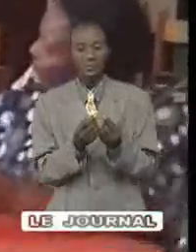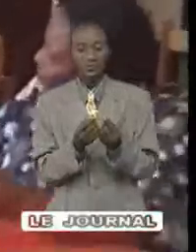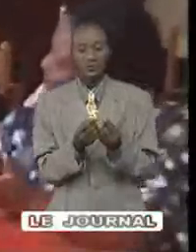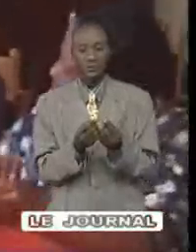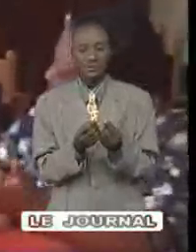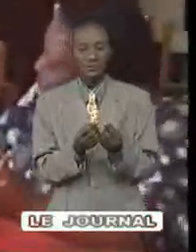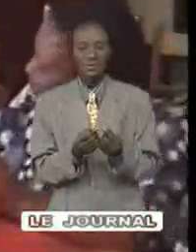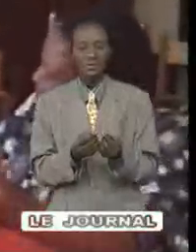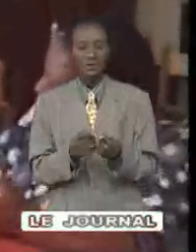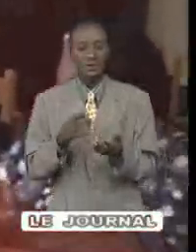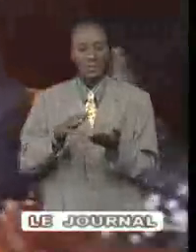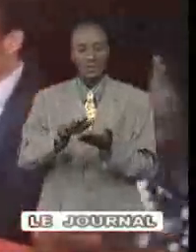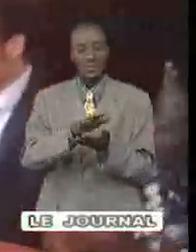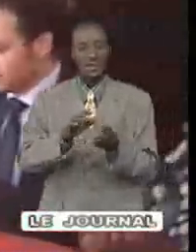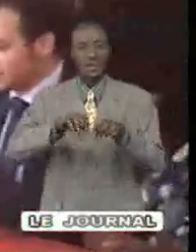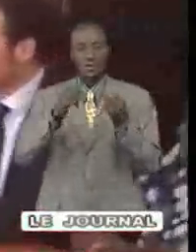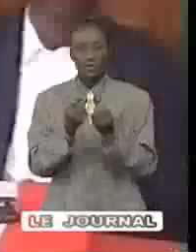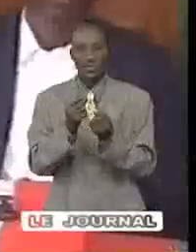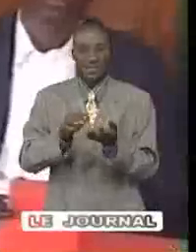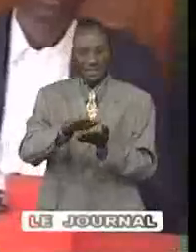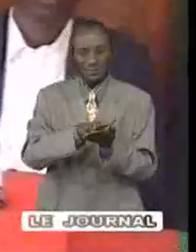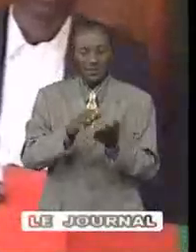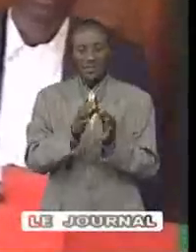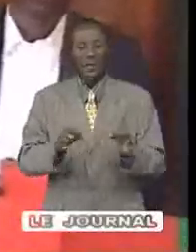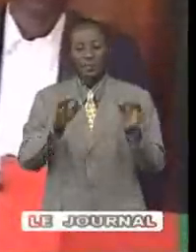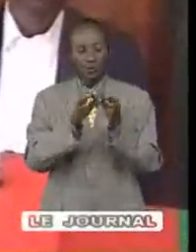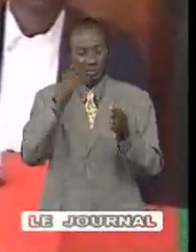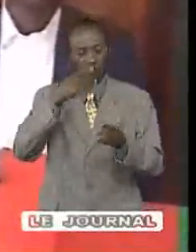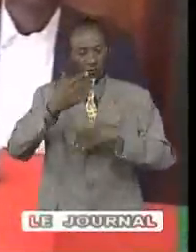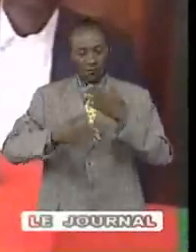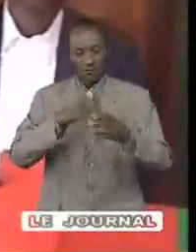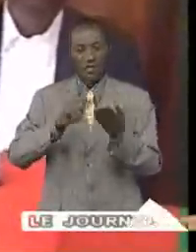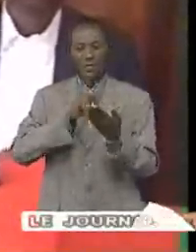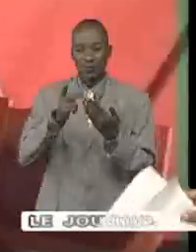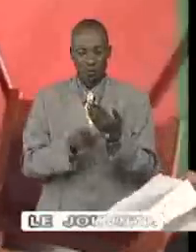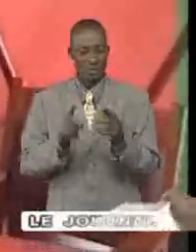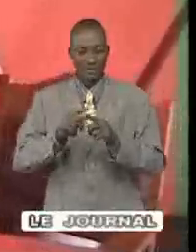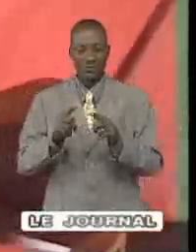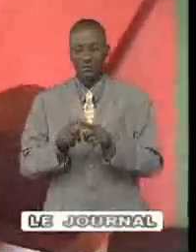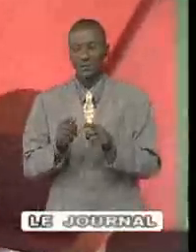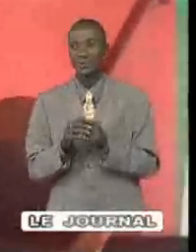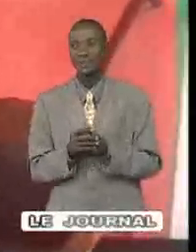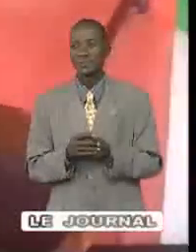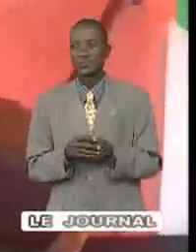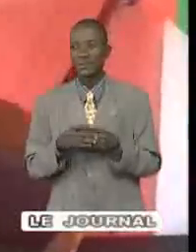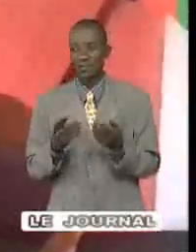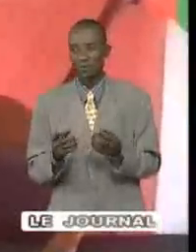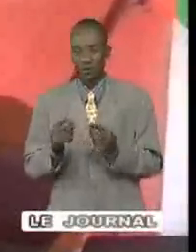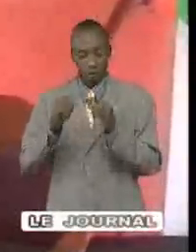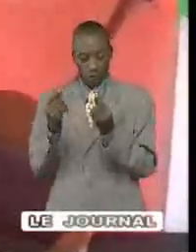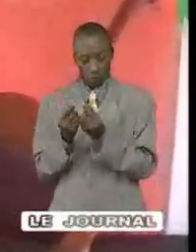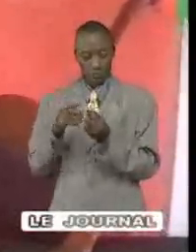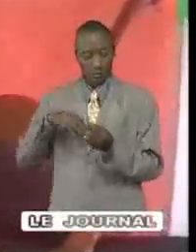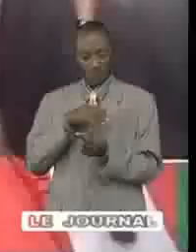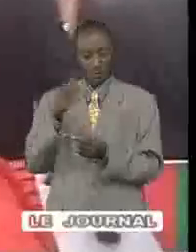de ciment gris pour lui permettre de réaliser ce projet. Le regroupement des associations membres adhérents pour Joseph Kabila, quant à lui,